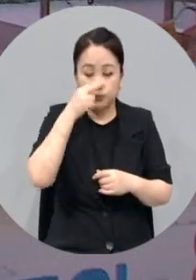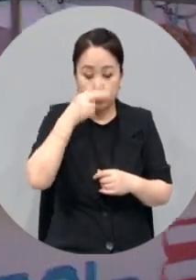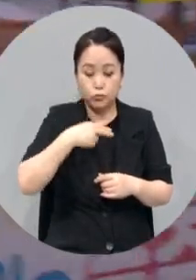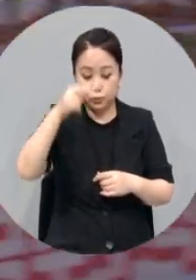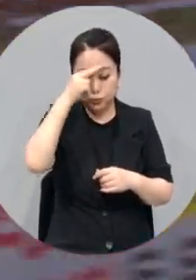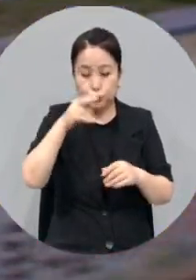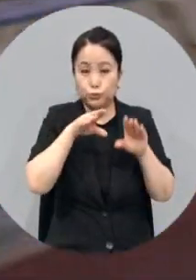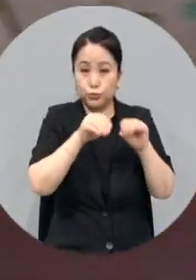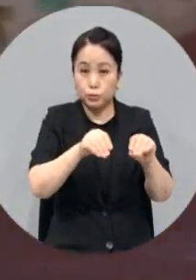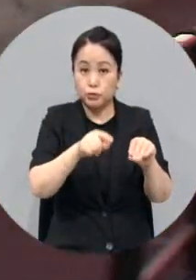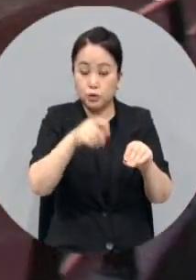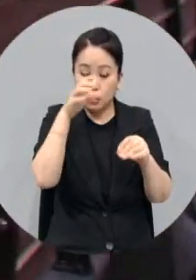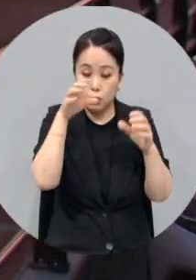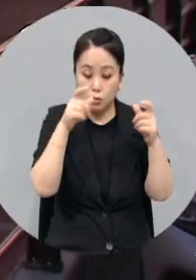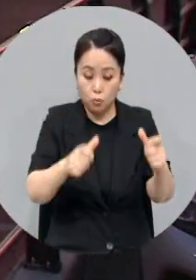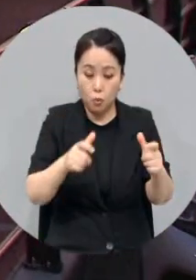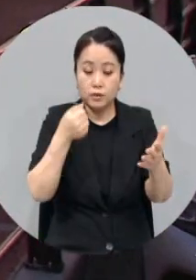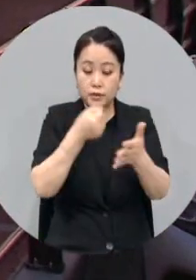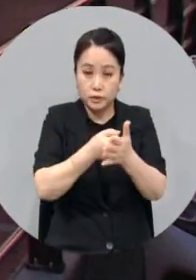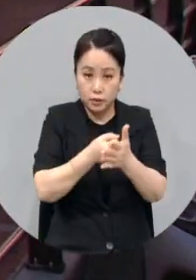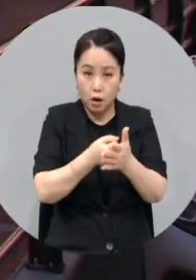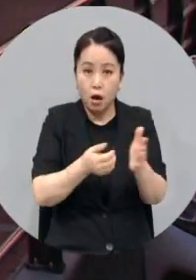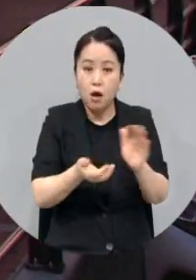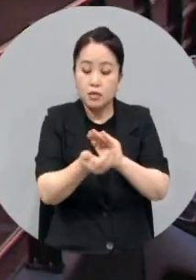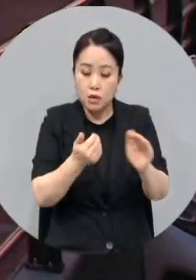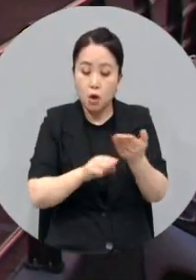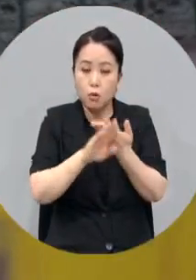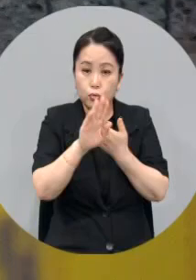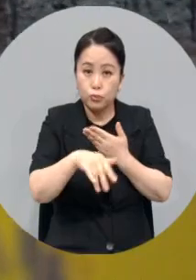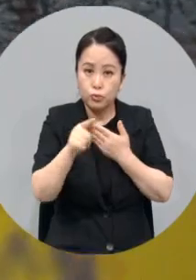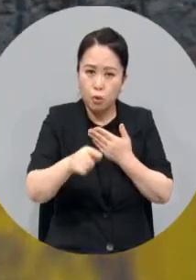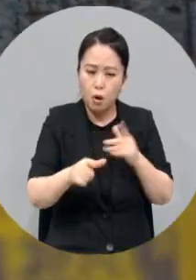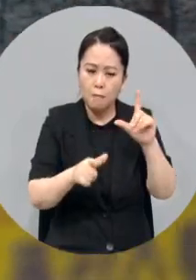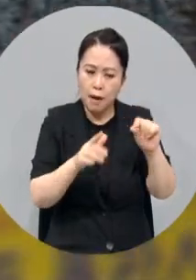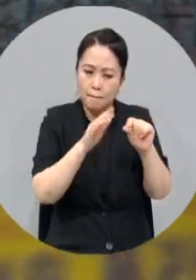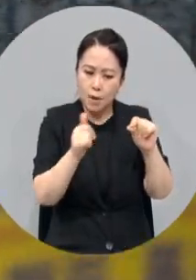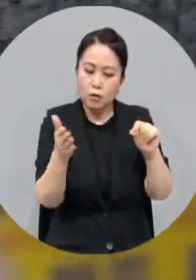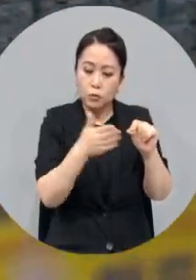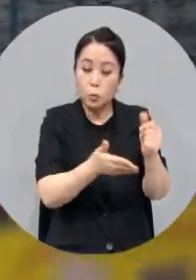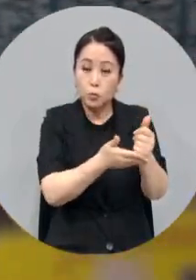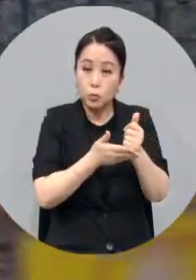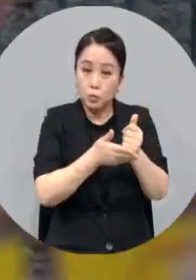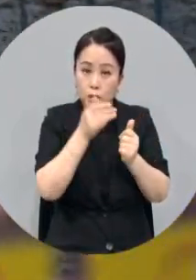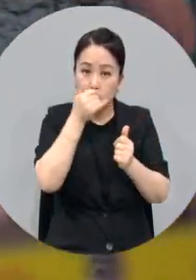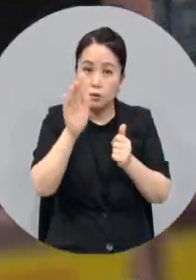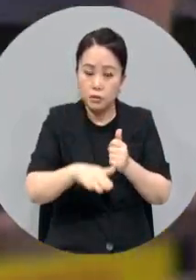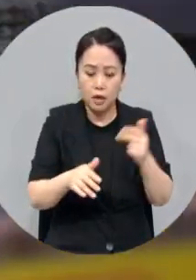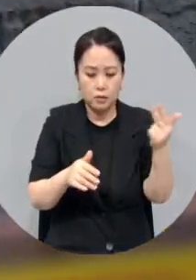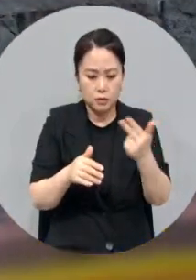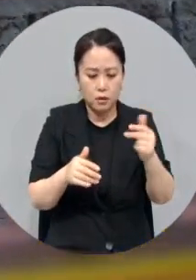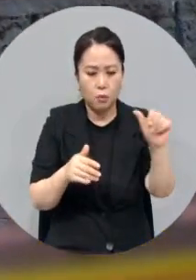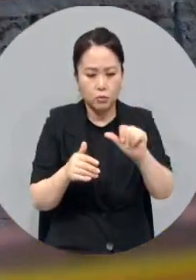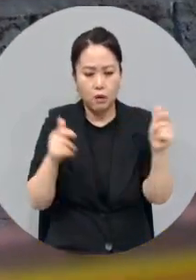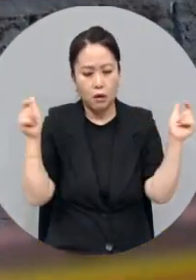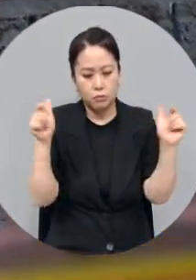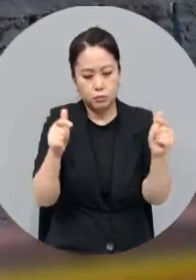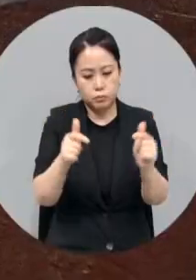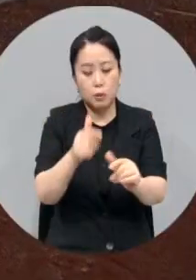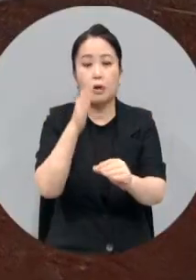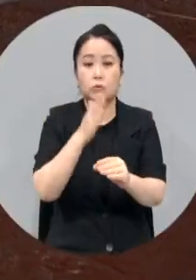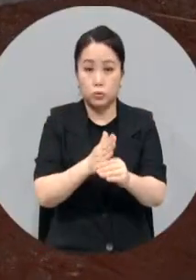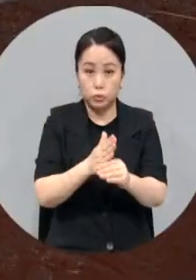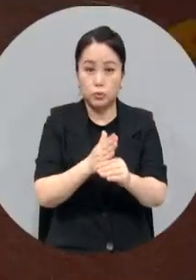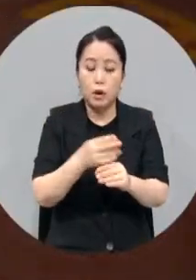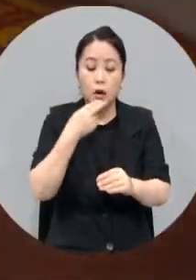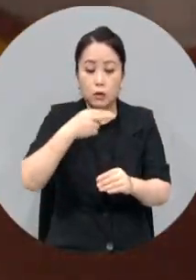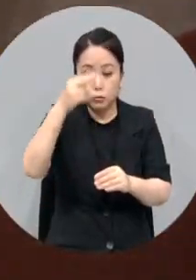지정 시점을 전후로 주말 하루 만 명에 가까웠던 방문객은 하루 7천, 5천 명대로 떨어지고 있습니다.